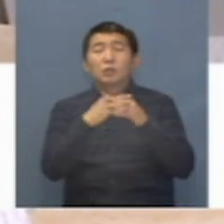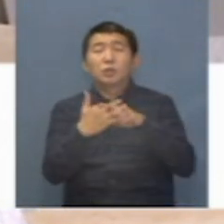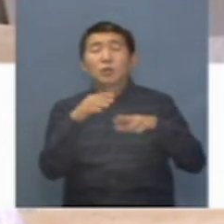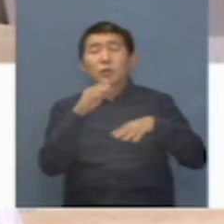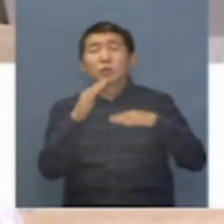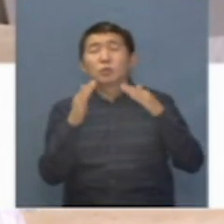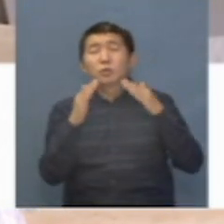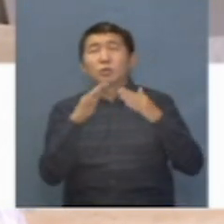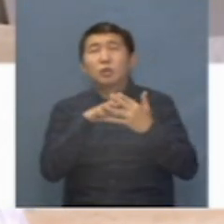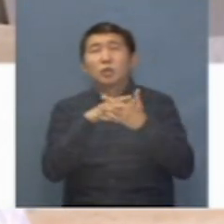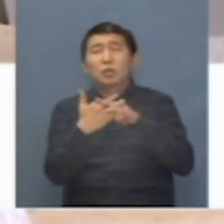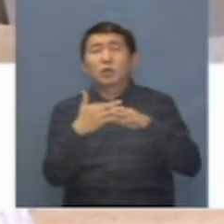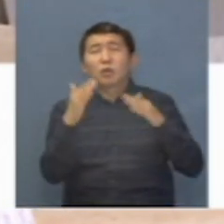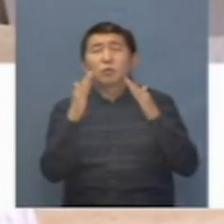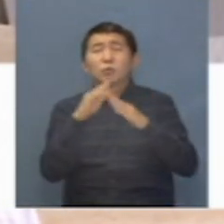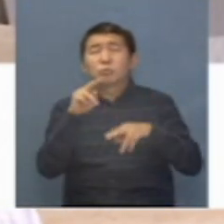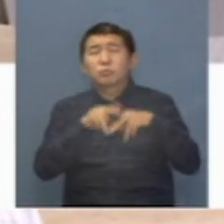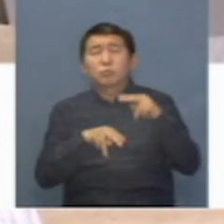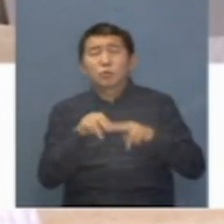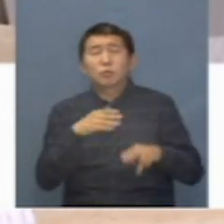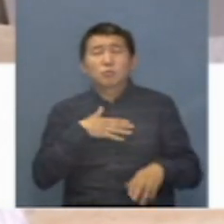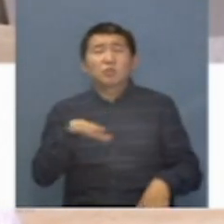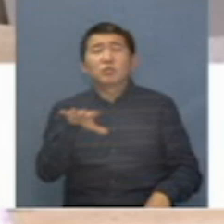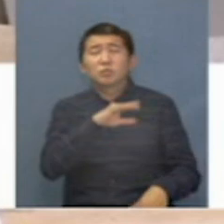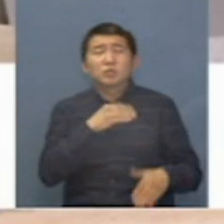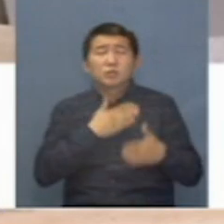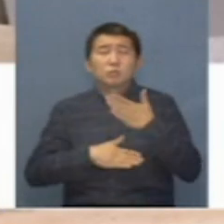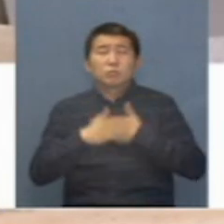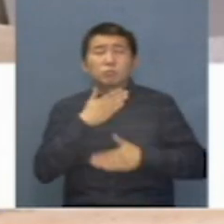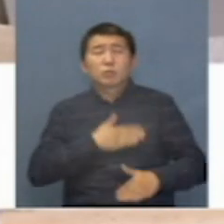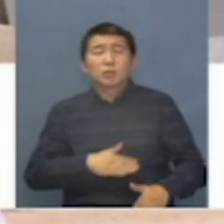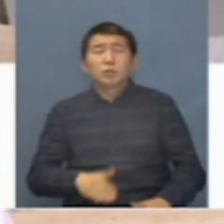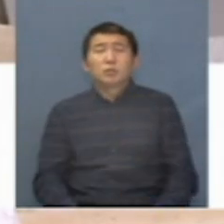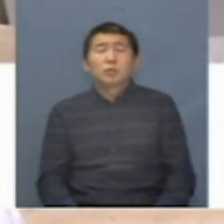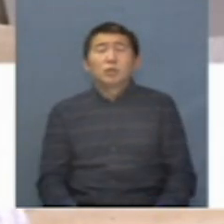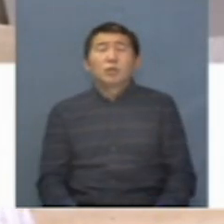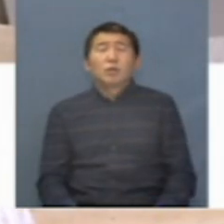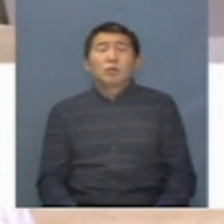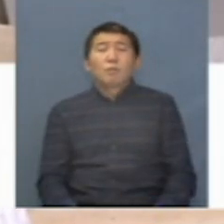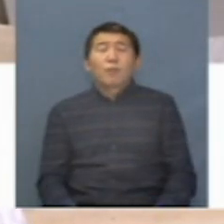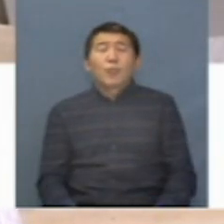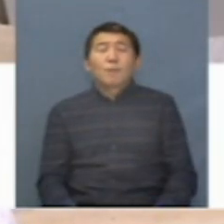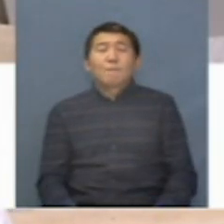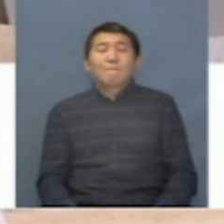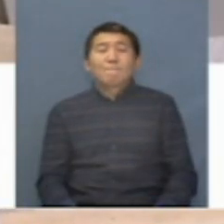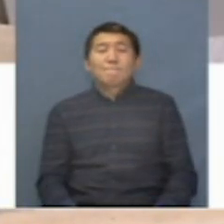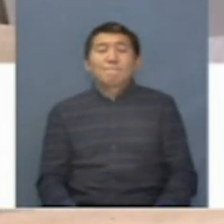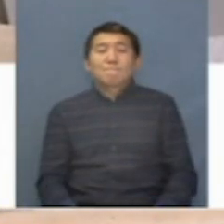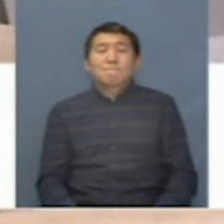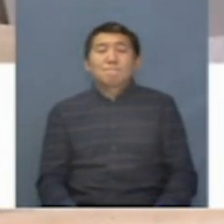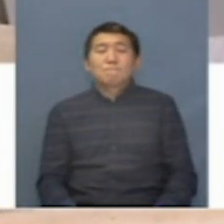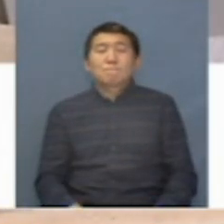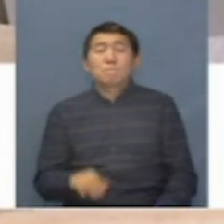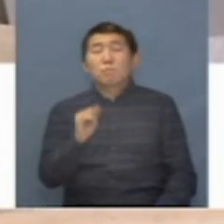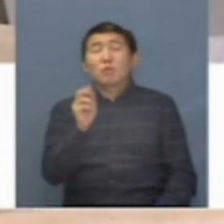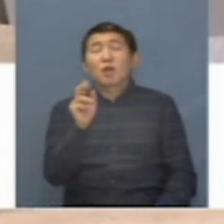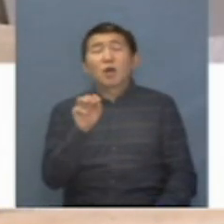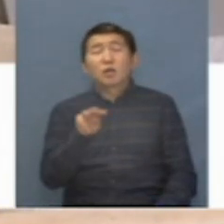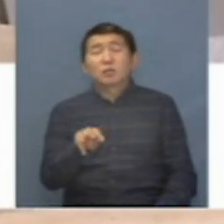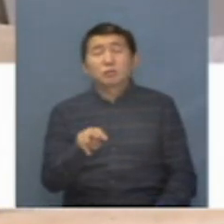де кеп жетті. Енді біз өте қуаныштымыз. Және әсінде осы районды әкімнің Елдар Лұқбекұлына және өзім